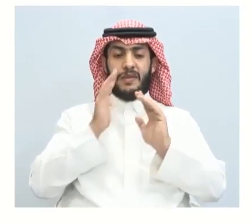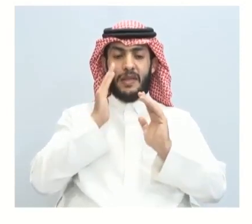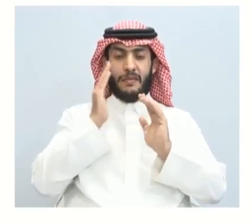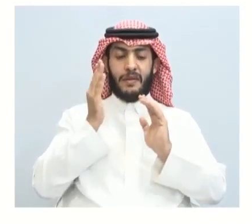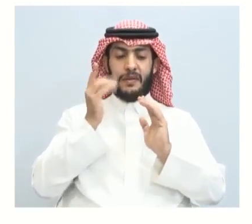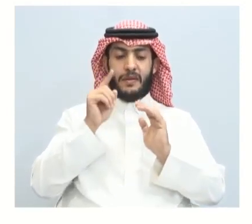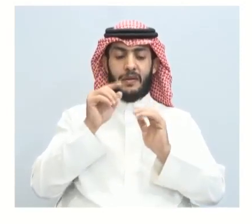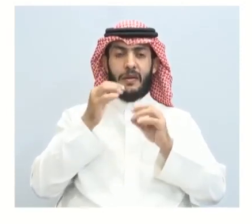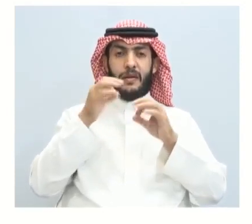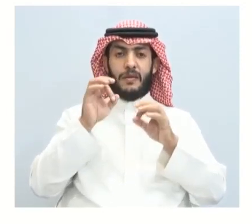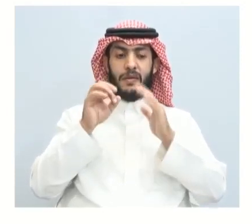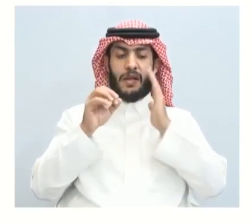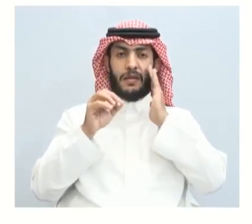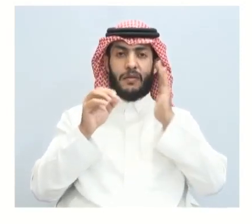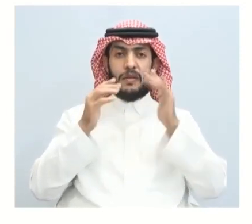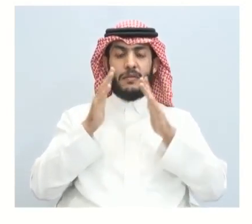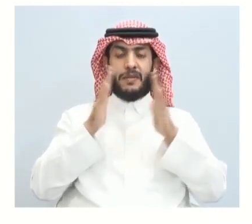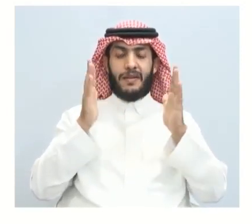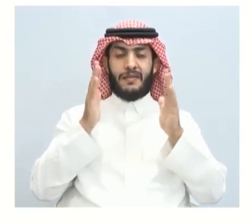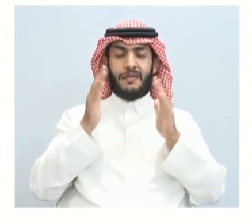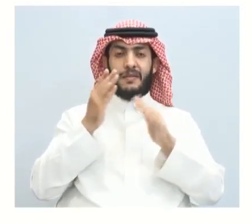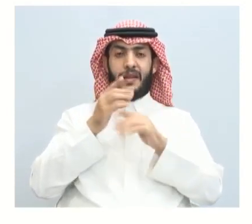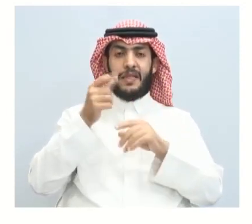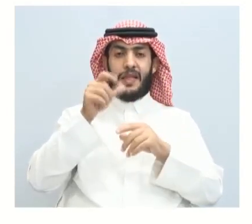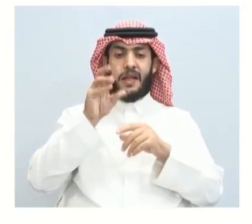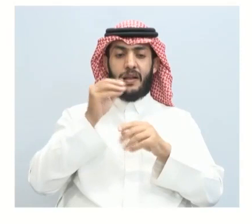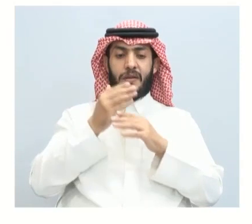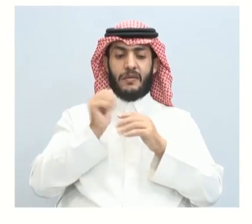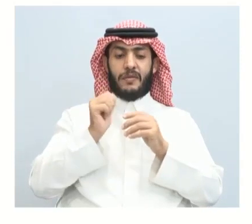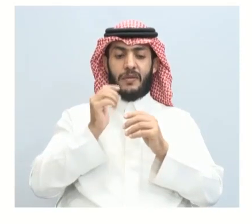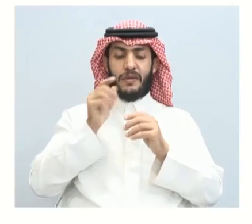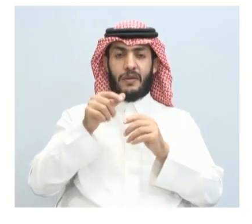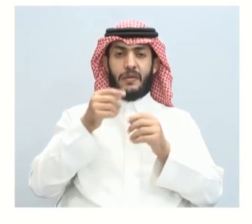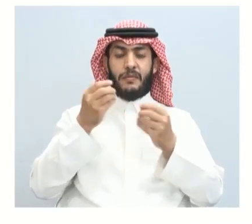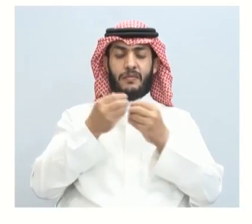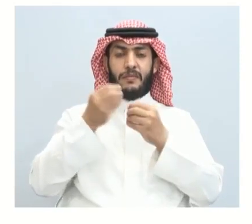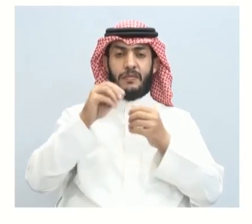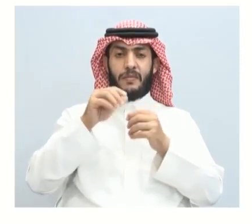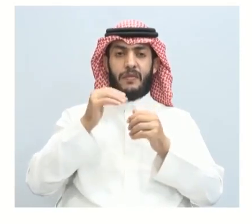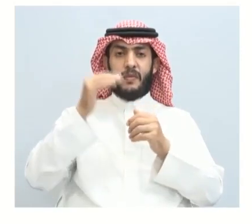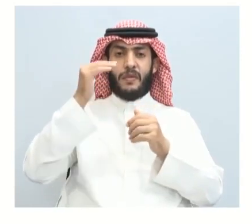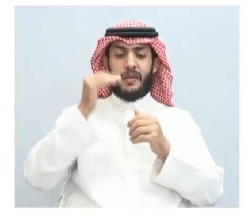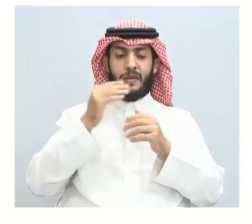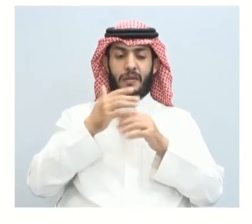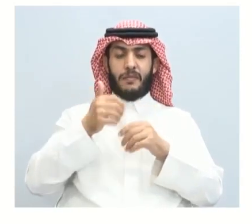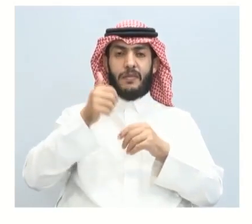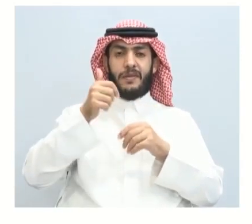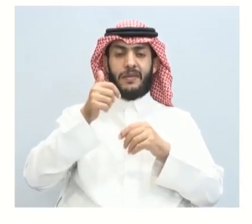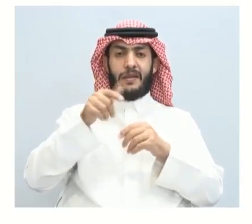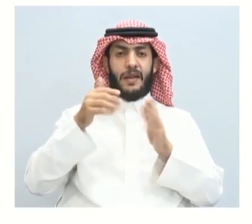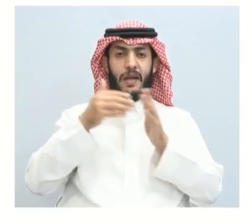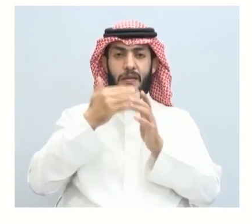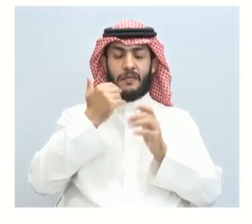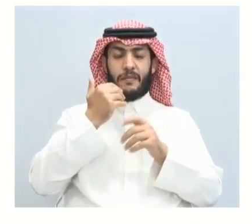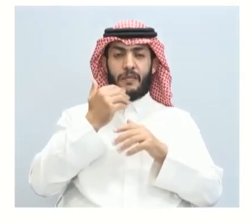اليمين بشكل كبير ومن جهه اليسار بشكل كبير الداله وين رايحه هل هي تتزايد الى الاعلى فبالتالي تذهب الى ما لا